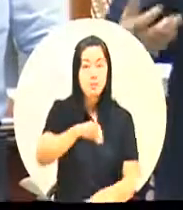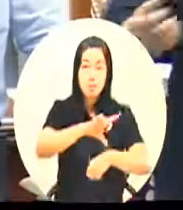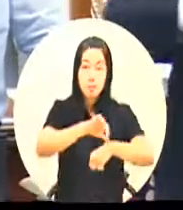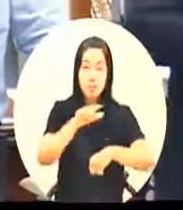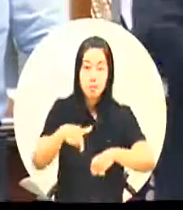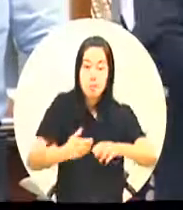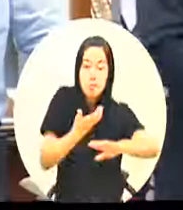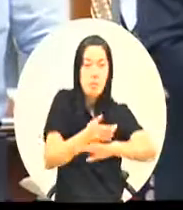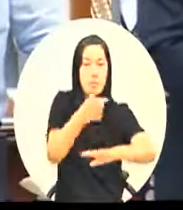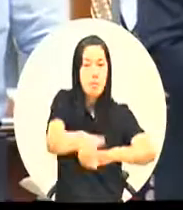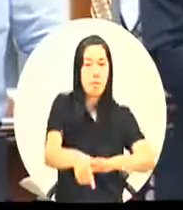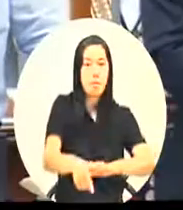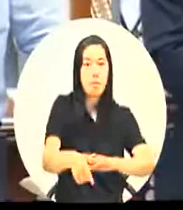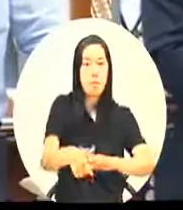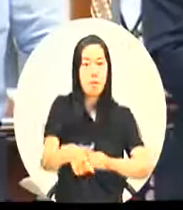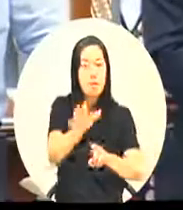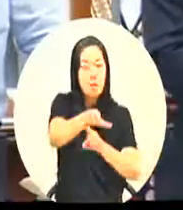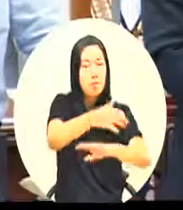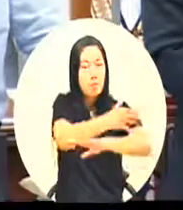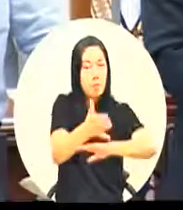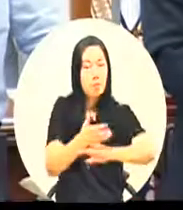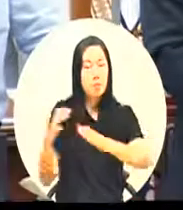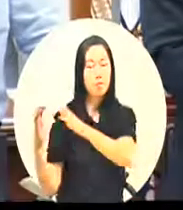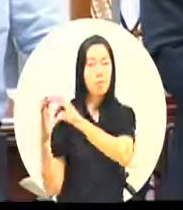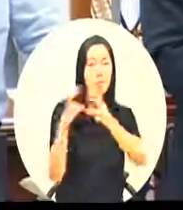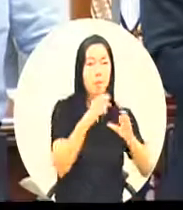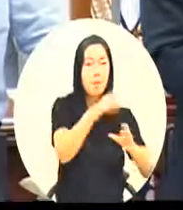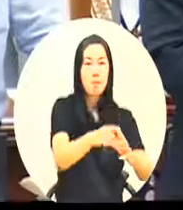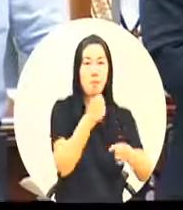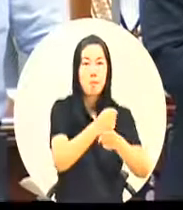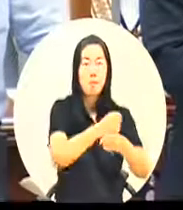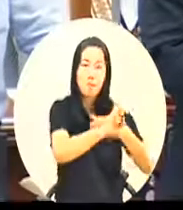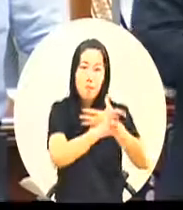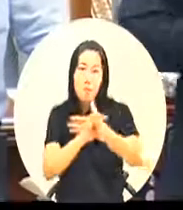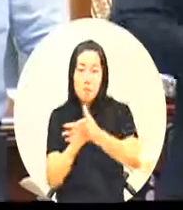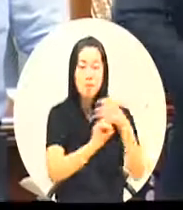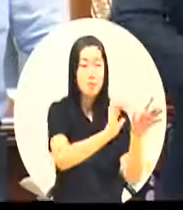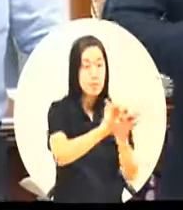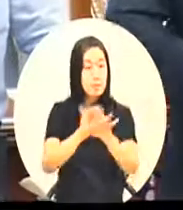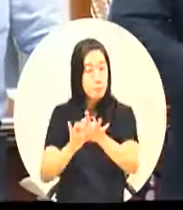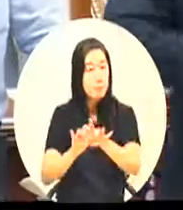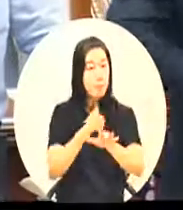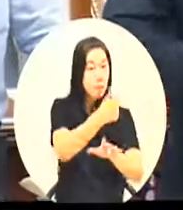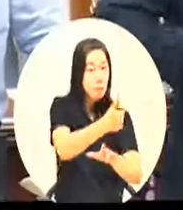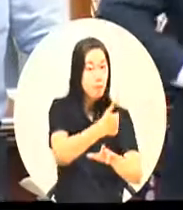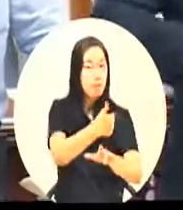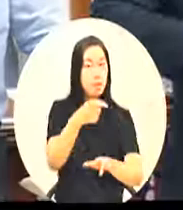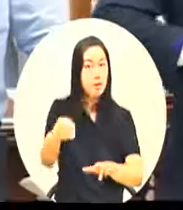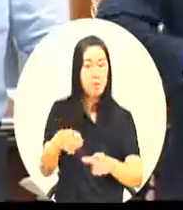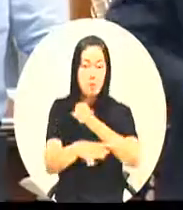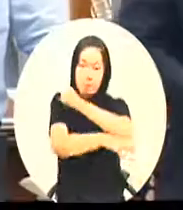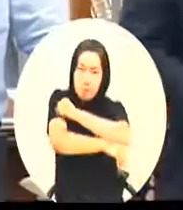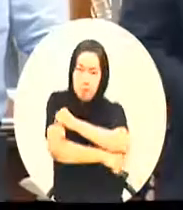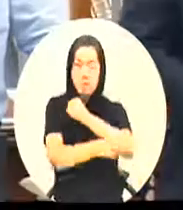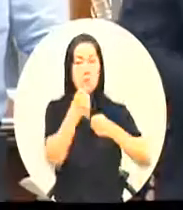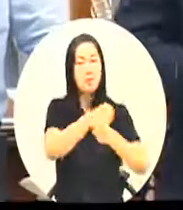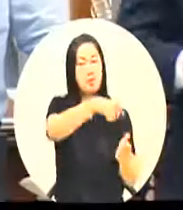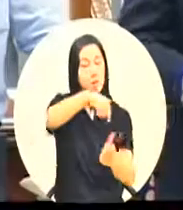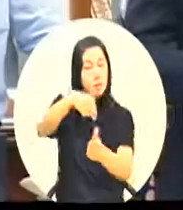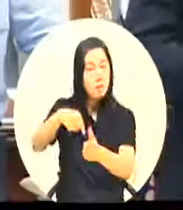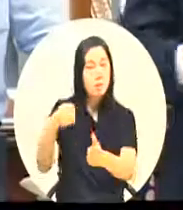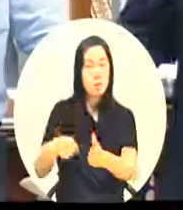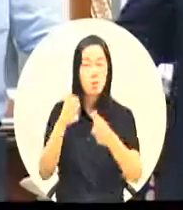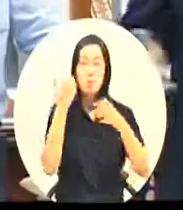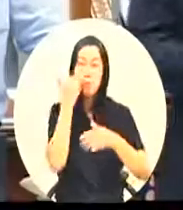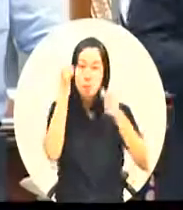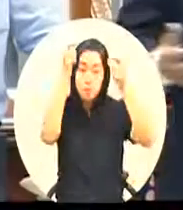费把它带到我们的农村里面做一些体验式的活动呢？对不对？那这样从往下扎根，软实力提升了以后，如果高